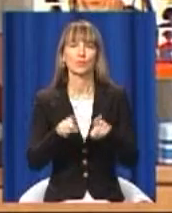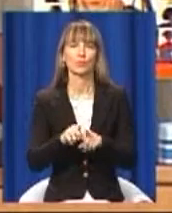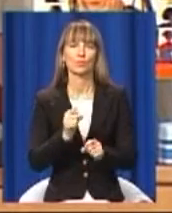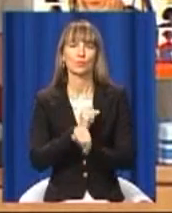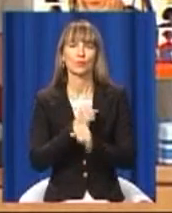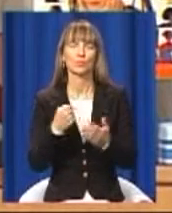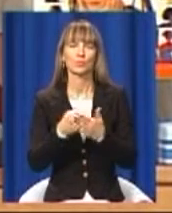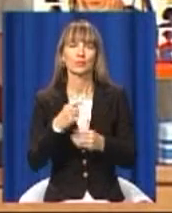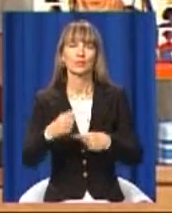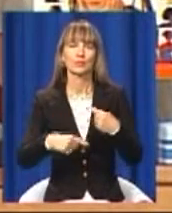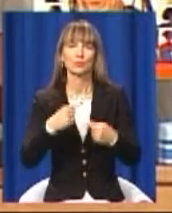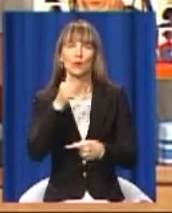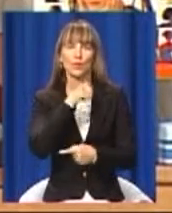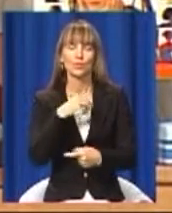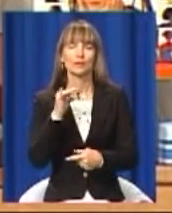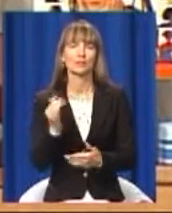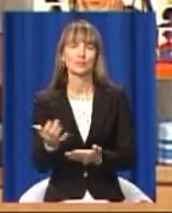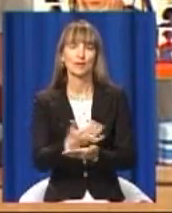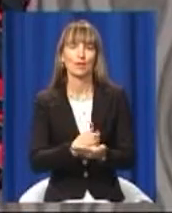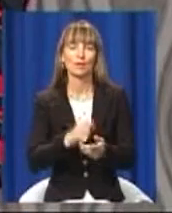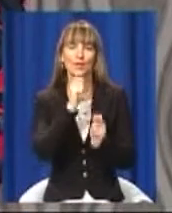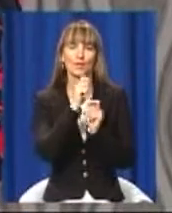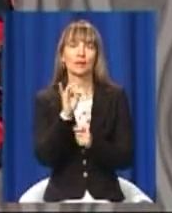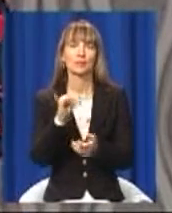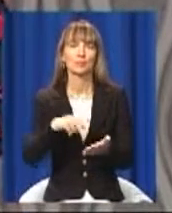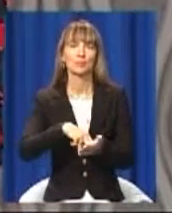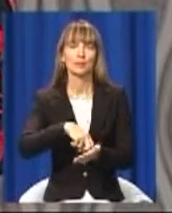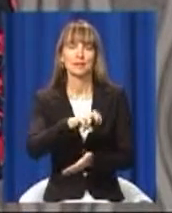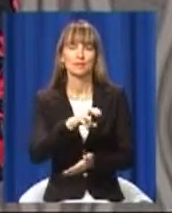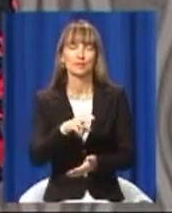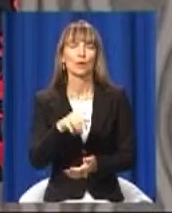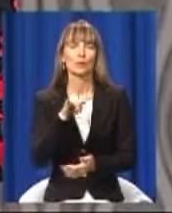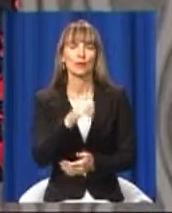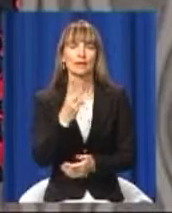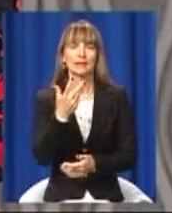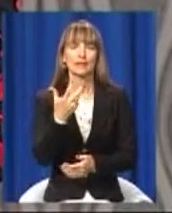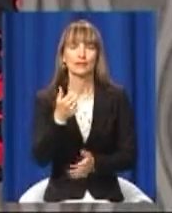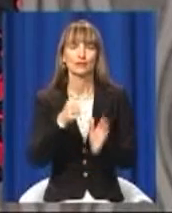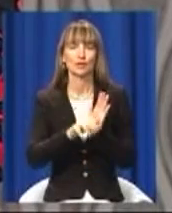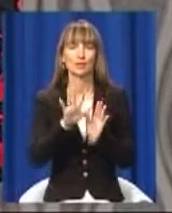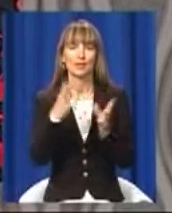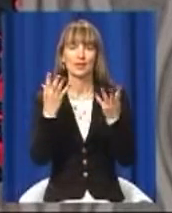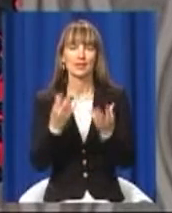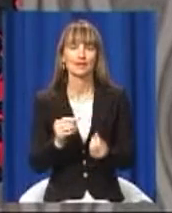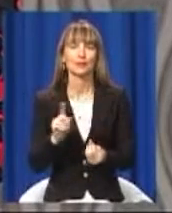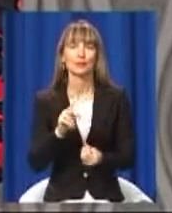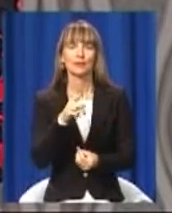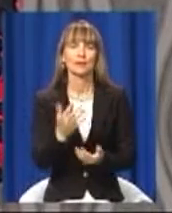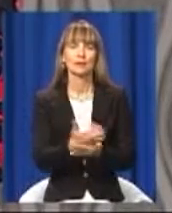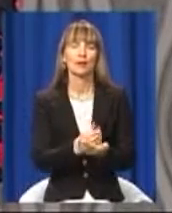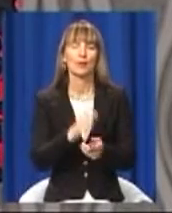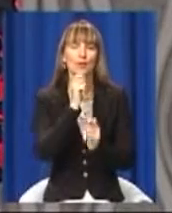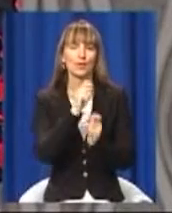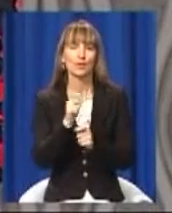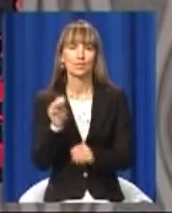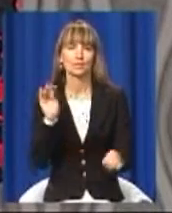наступного року та збирати подарунки і листи. Ага, тобто ти вважаєш, що в нього якраз 365 днів для того, щоб він збирав там подарунки,